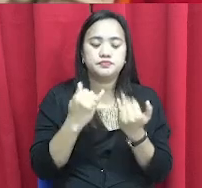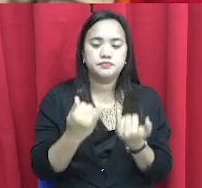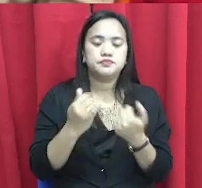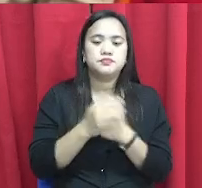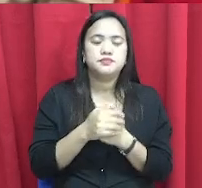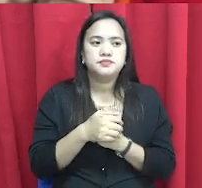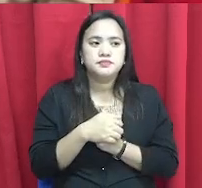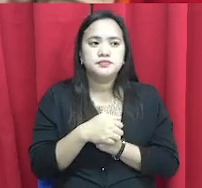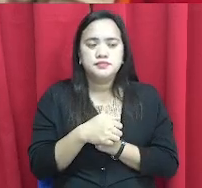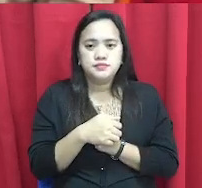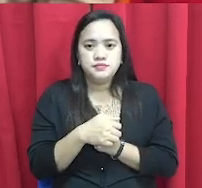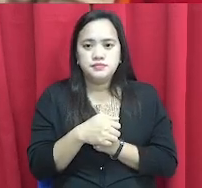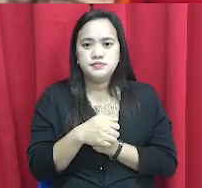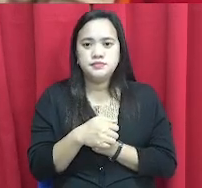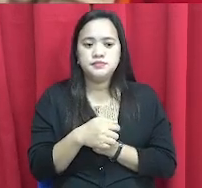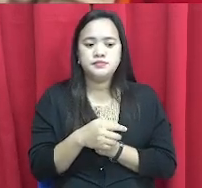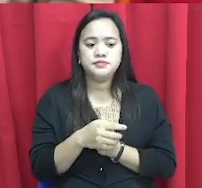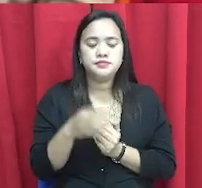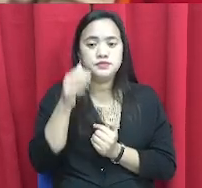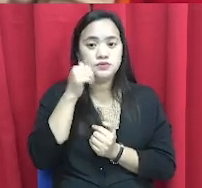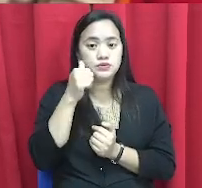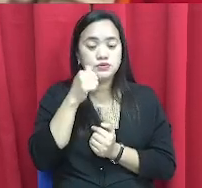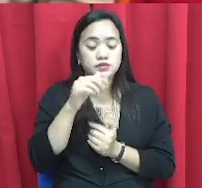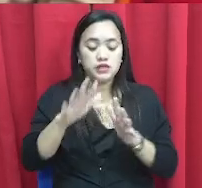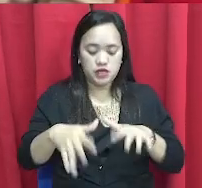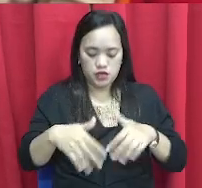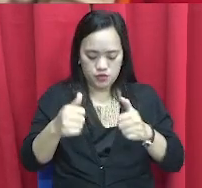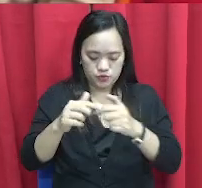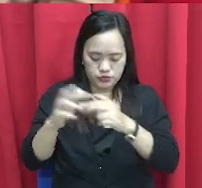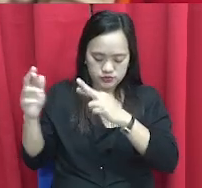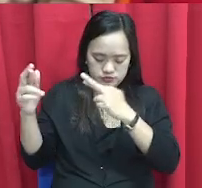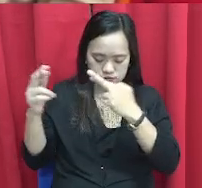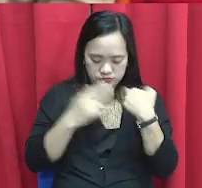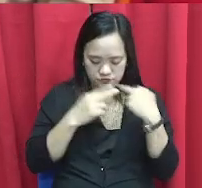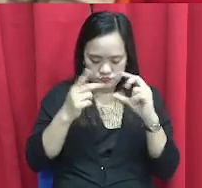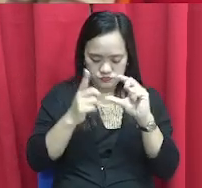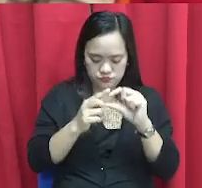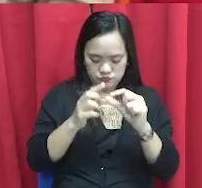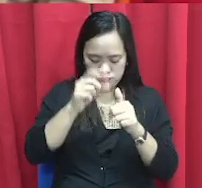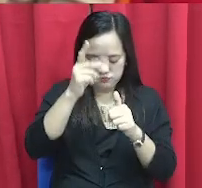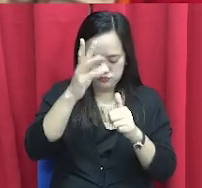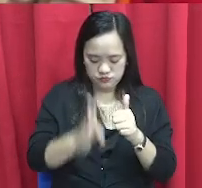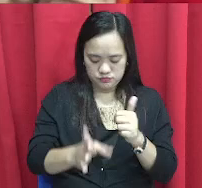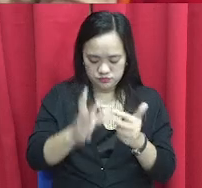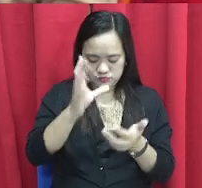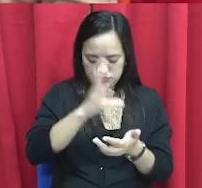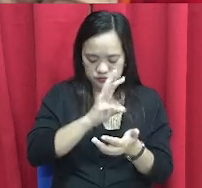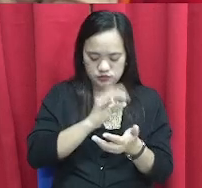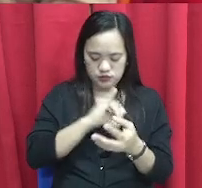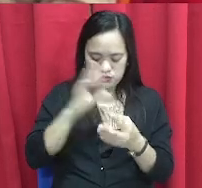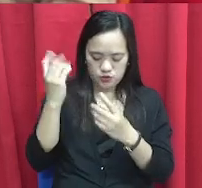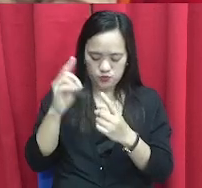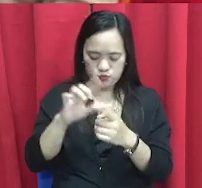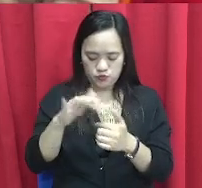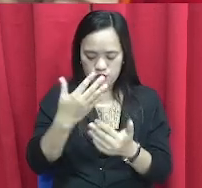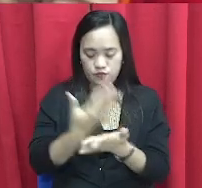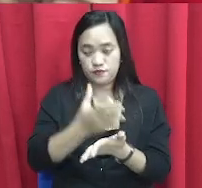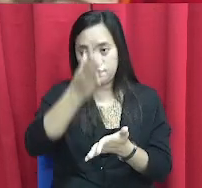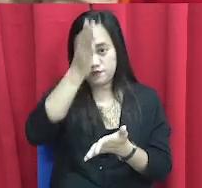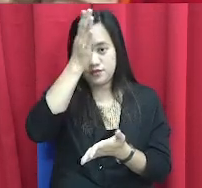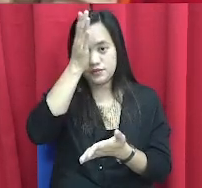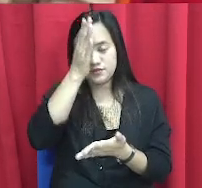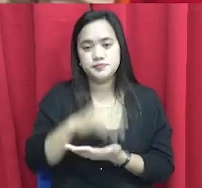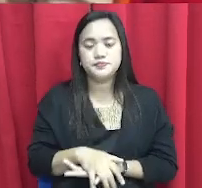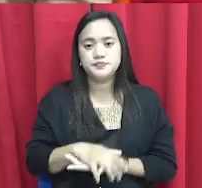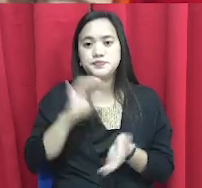Ah nakabase pa rin on how you receive the word of God Kaya mga kapatid Sana po sa mga katayan mga